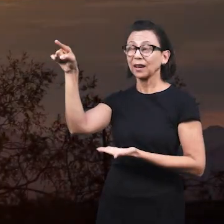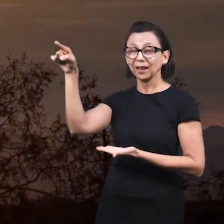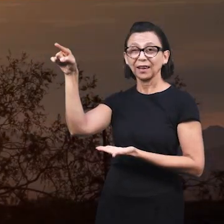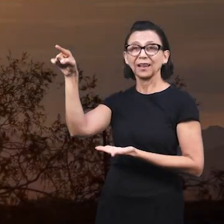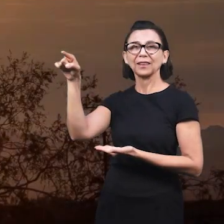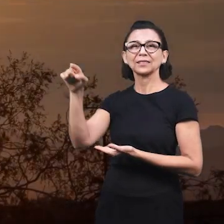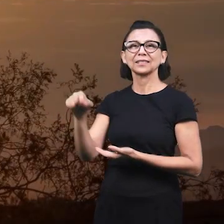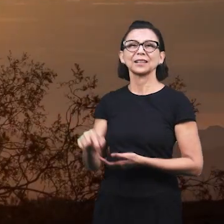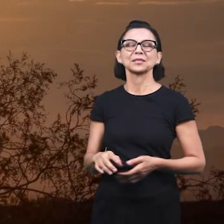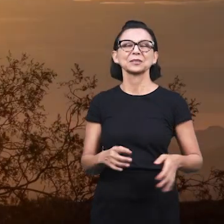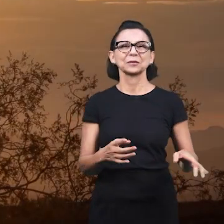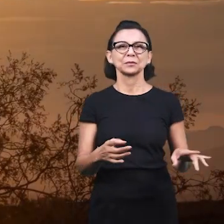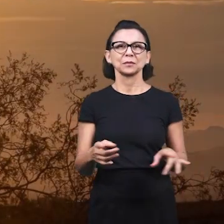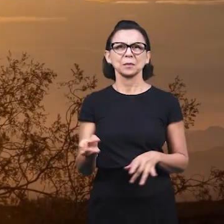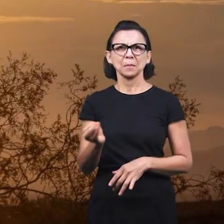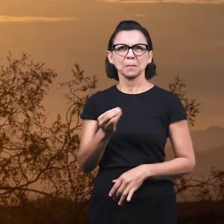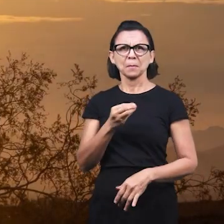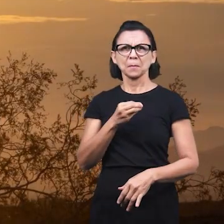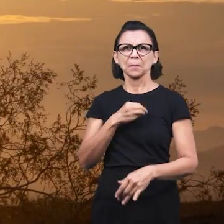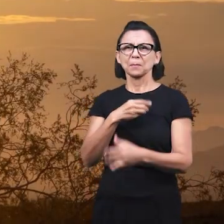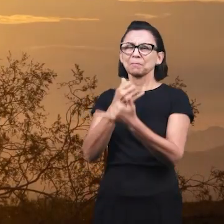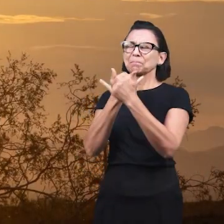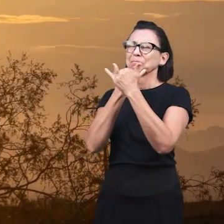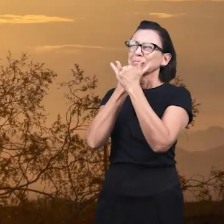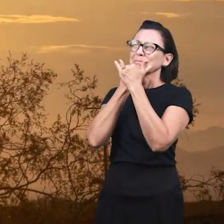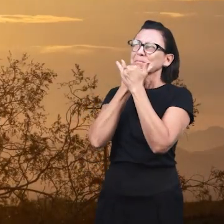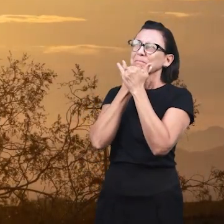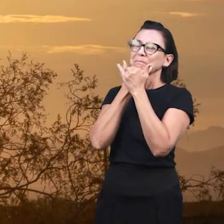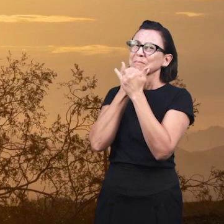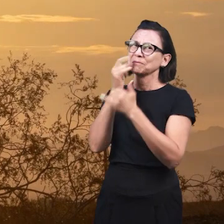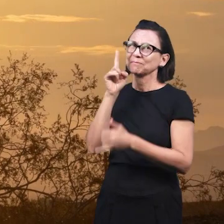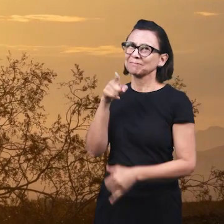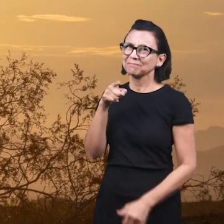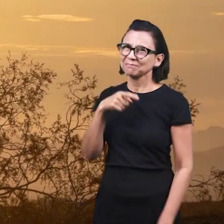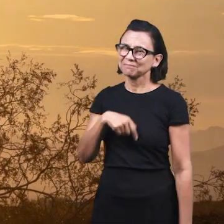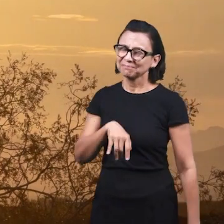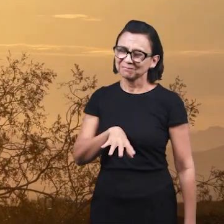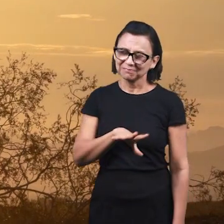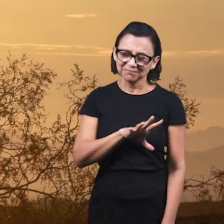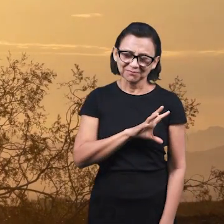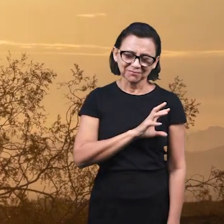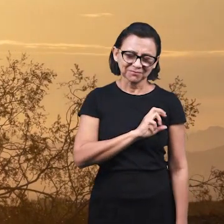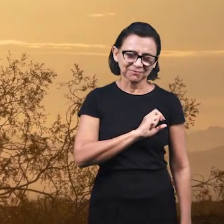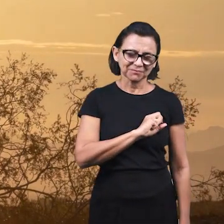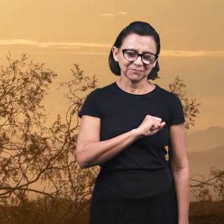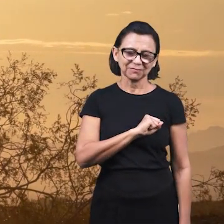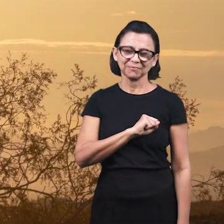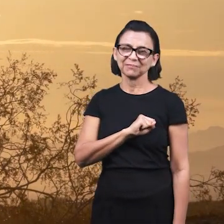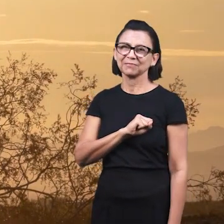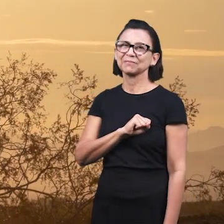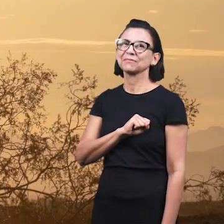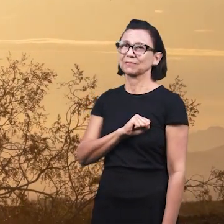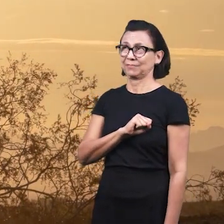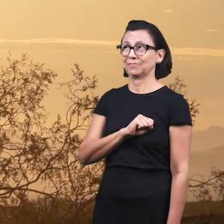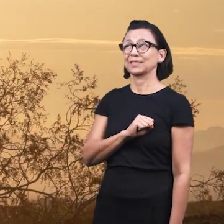Бог, которому мы служим, это Бог прощающий, Он Бог любви.